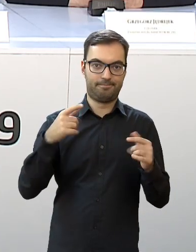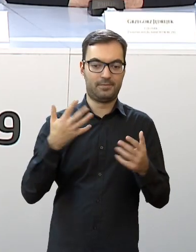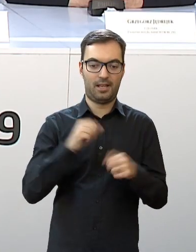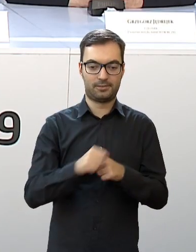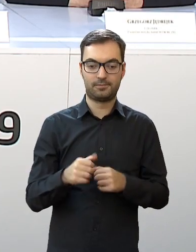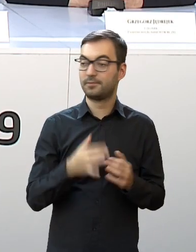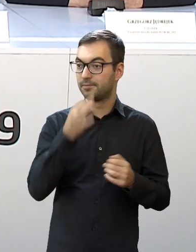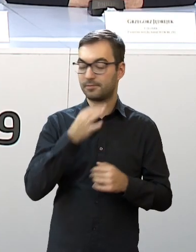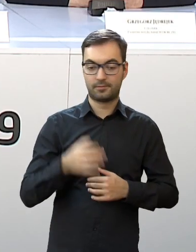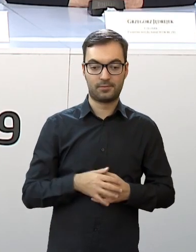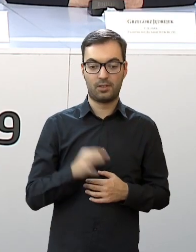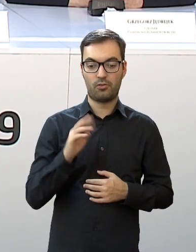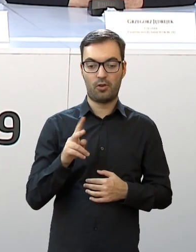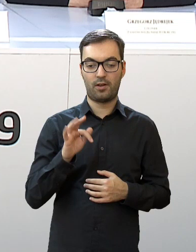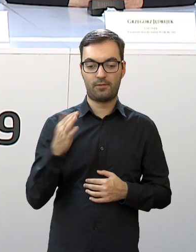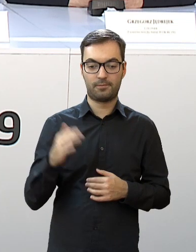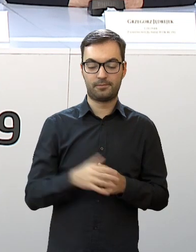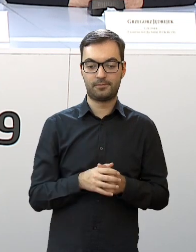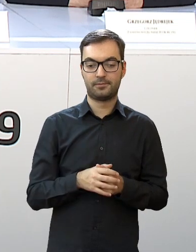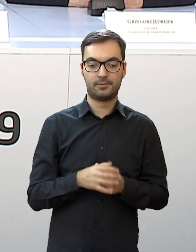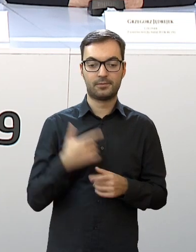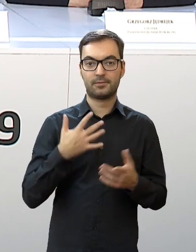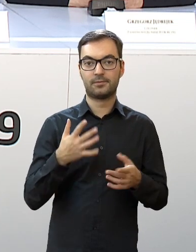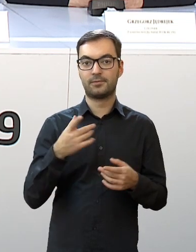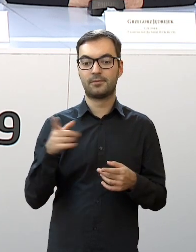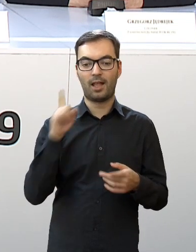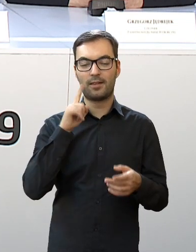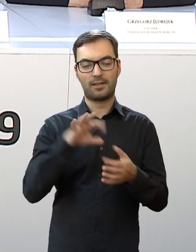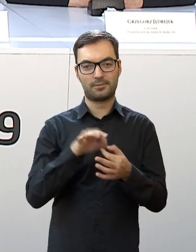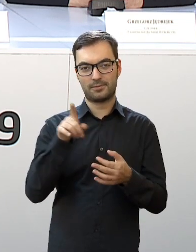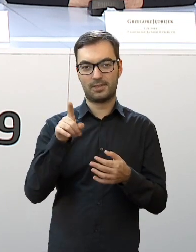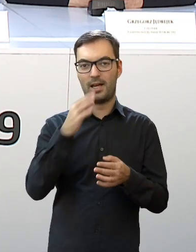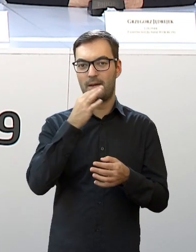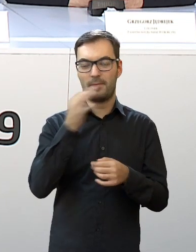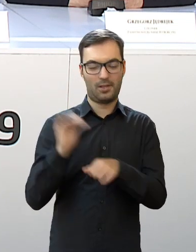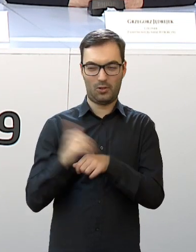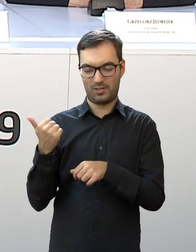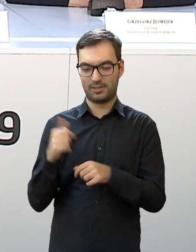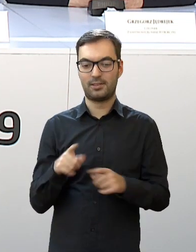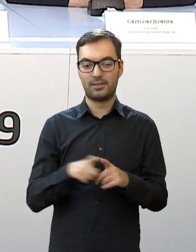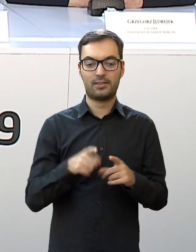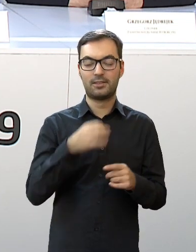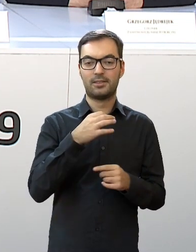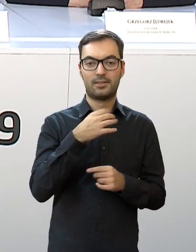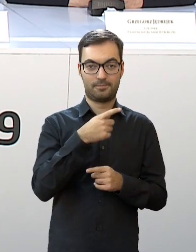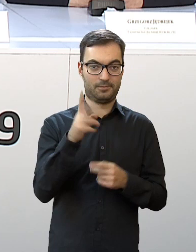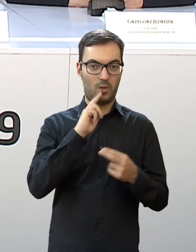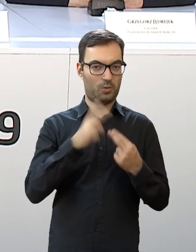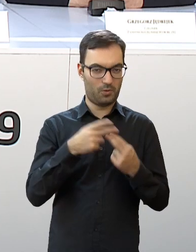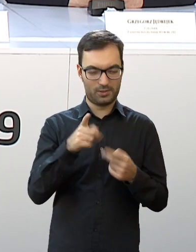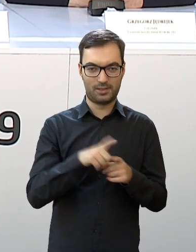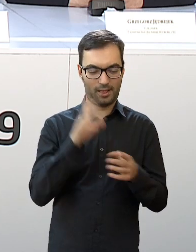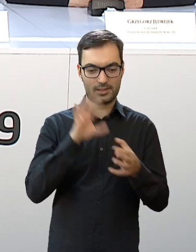Kolejne pytanie TOK FM. Agnieszka Rogal, TOK FM, właśnie nawiązując do pytania koleżanki i częściowo do państwa odpowiedzi,